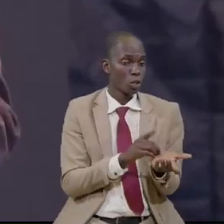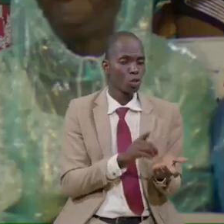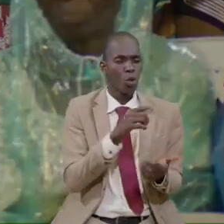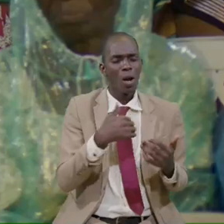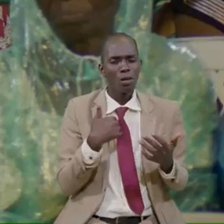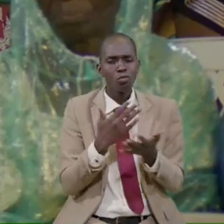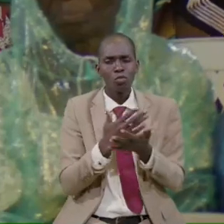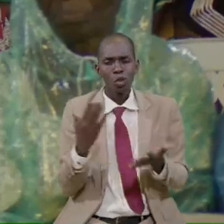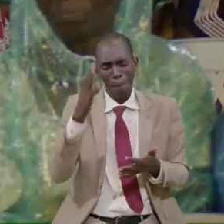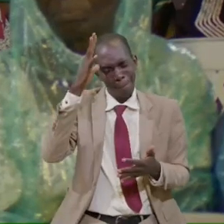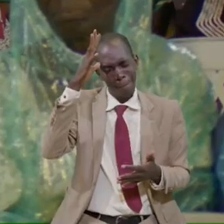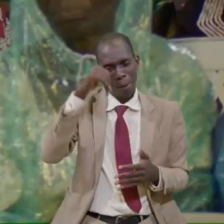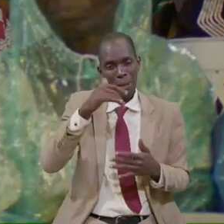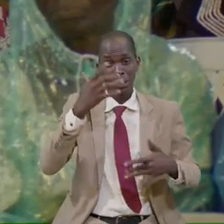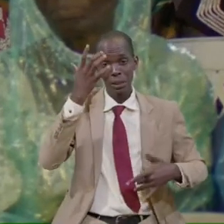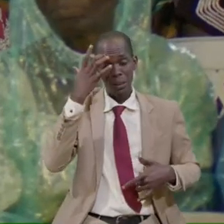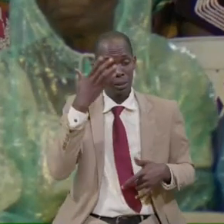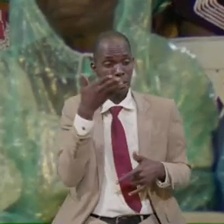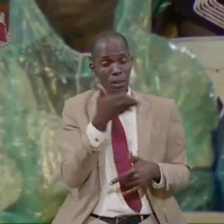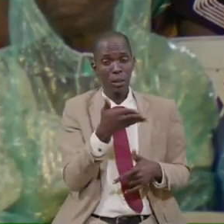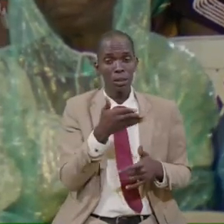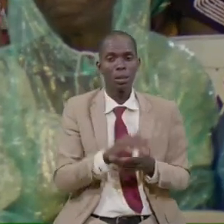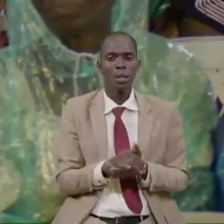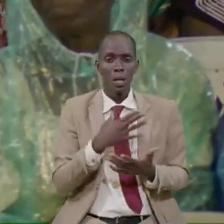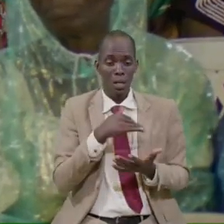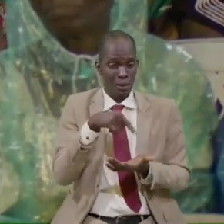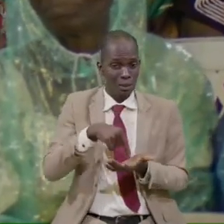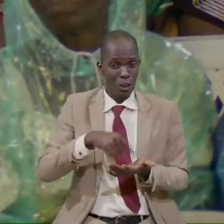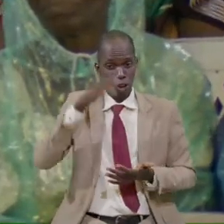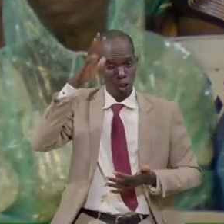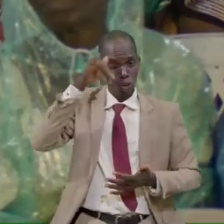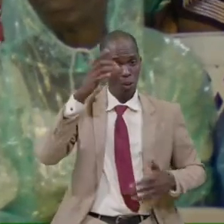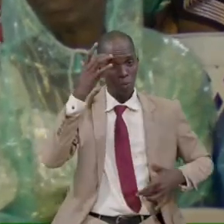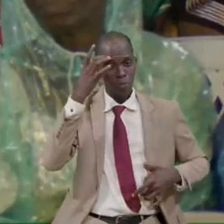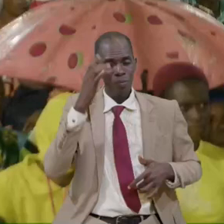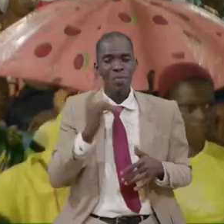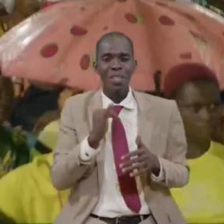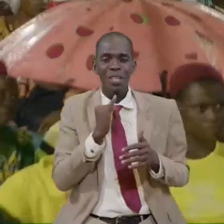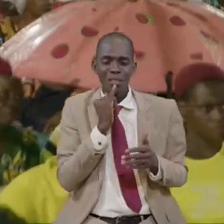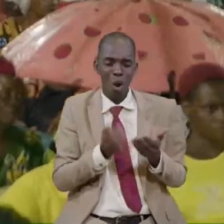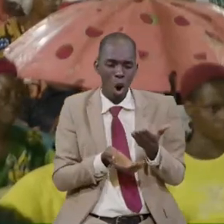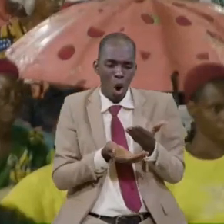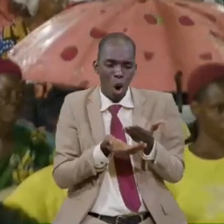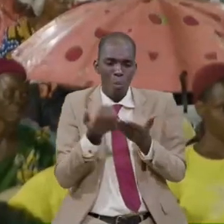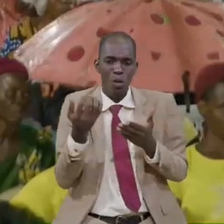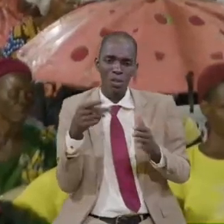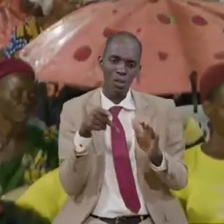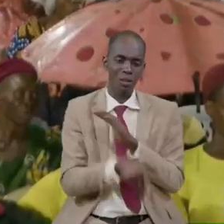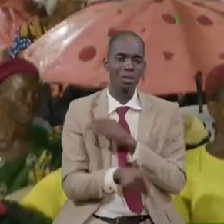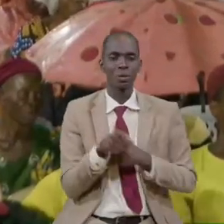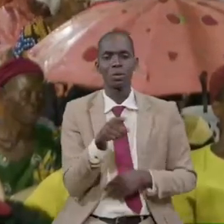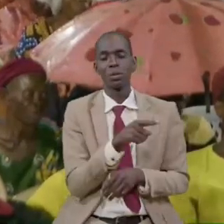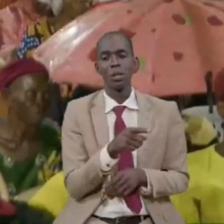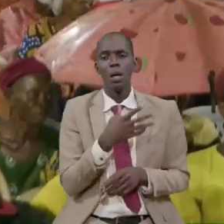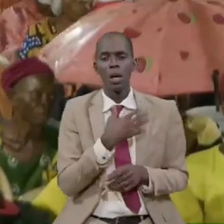avez une maladie incurable et cette maladie est sur le point de réclamer votre vie. Le docteur a dit